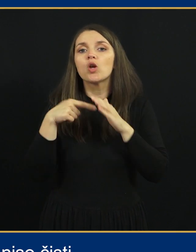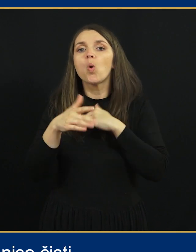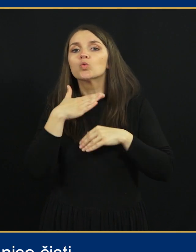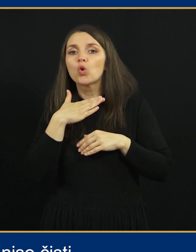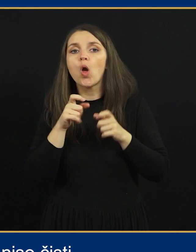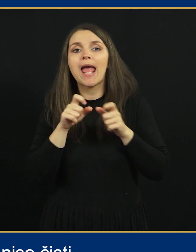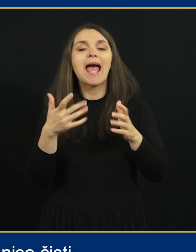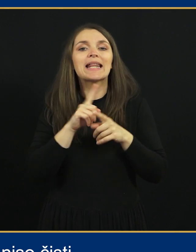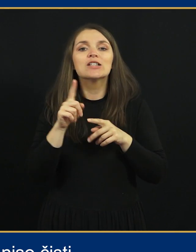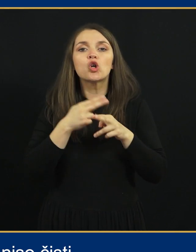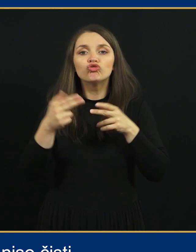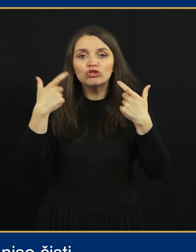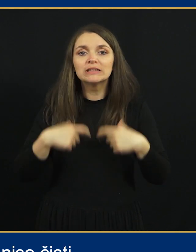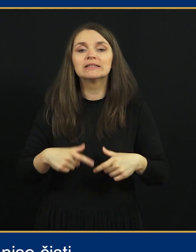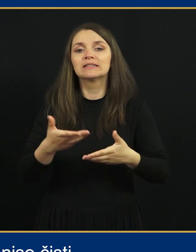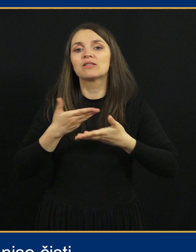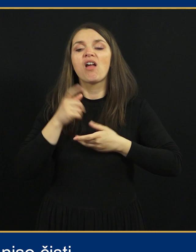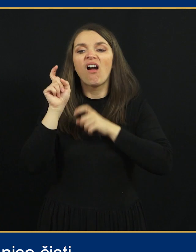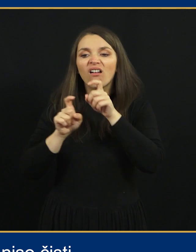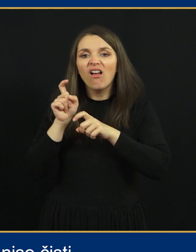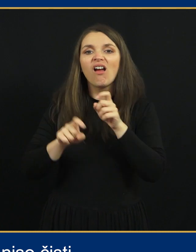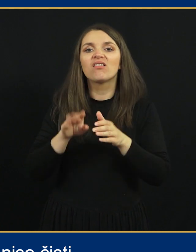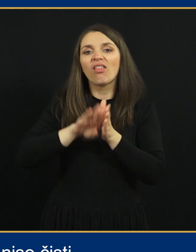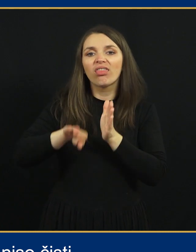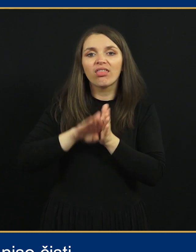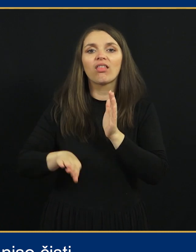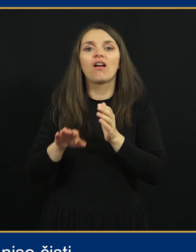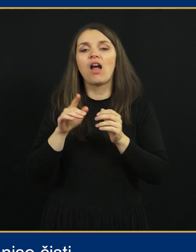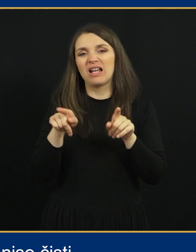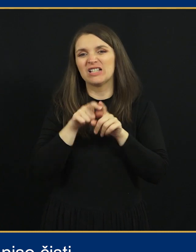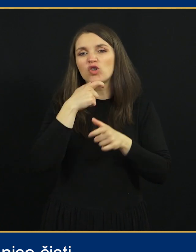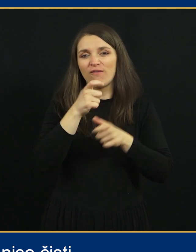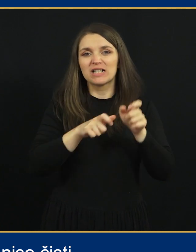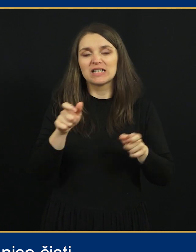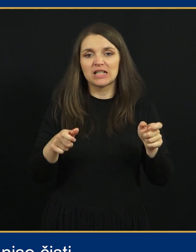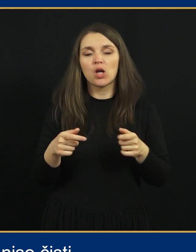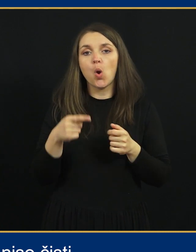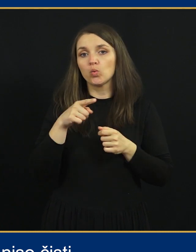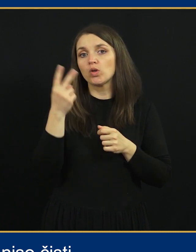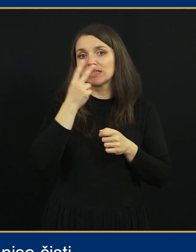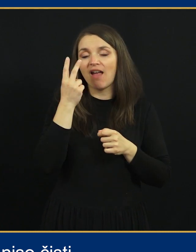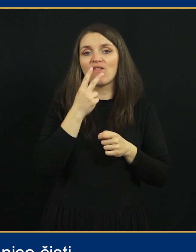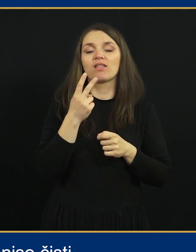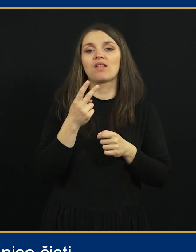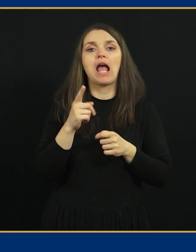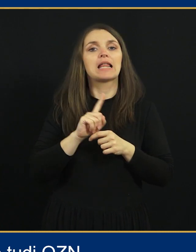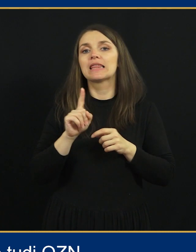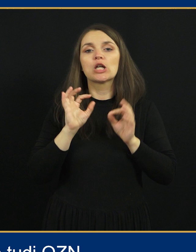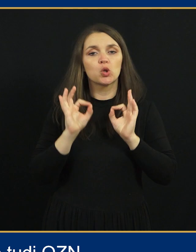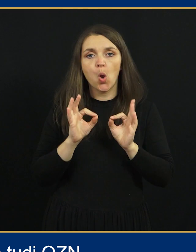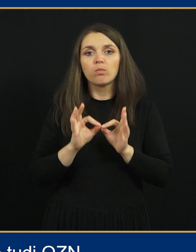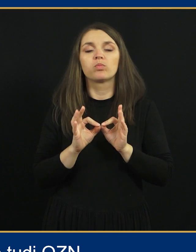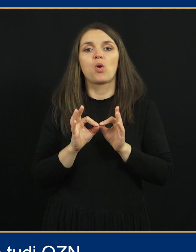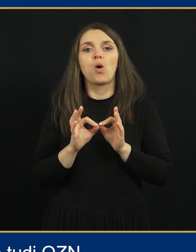nekako ne želijo v šolo, ker niso čisti, so deležni kritik, šikaniranja svojih sovrstnikov, kar